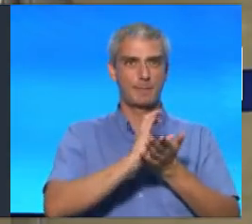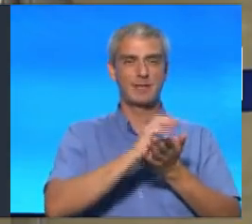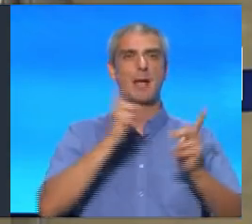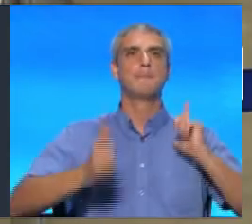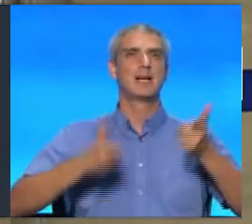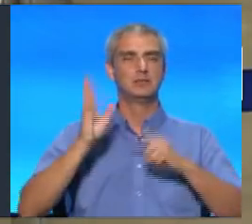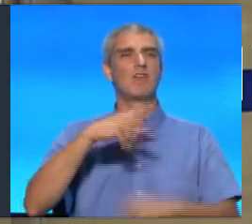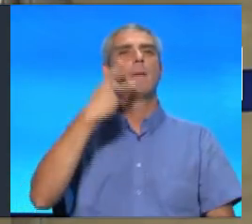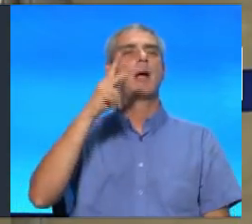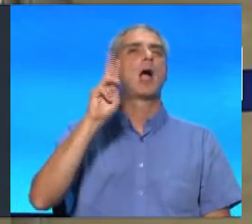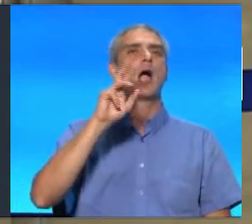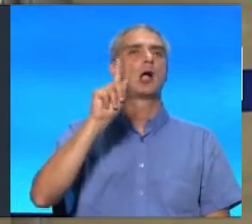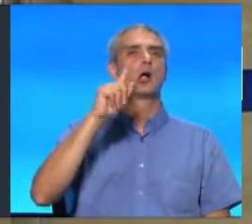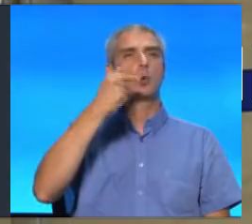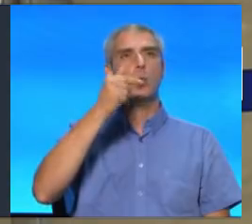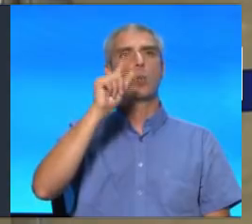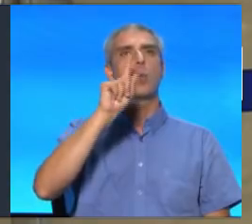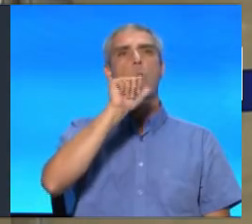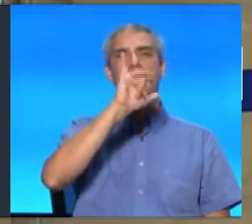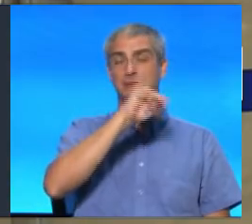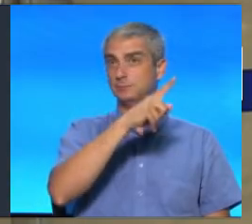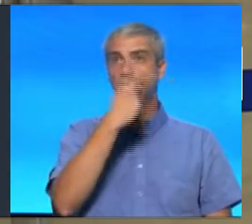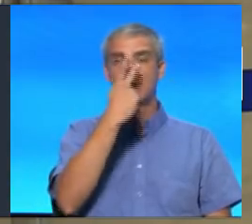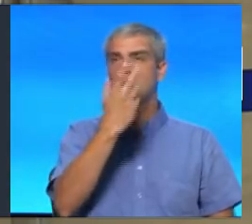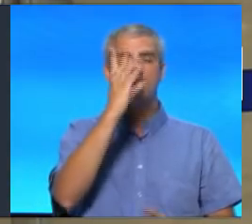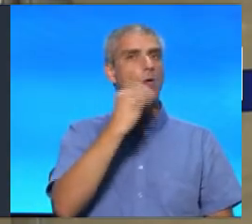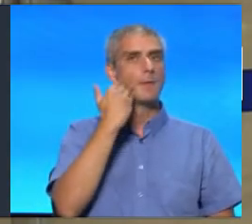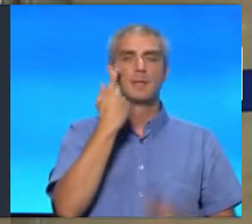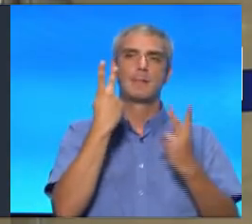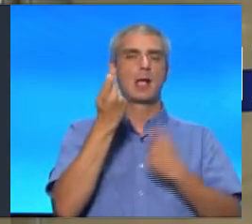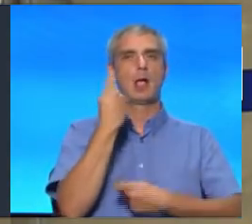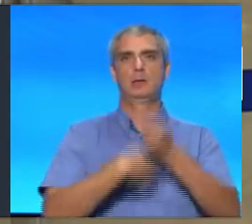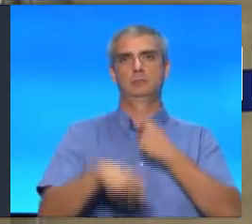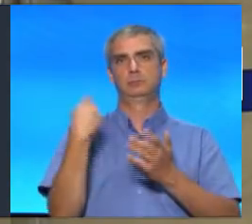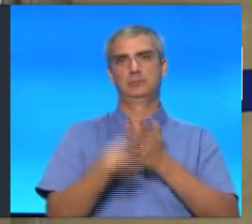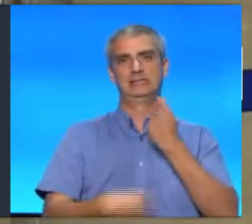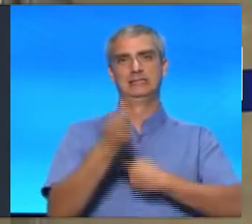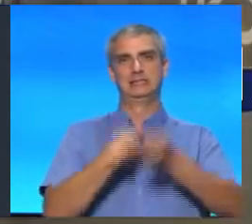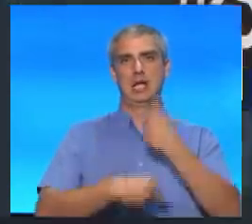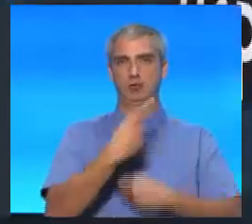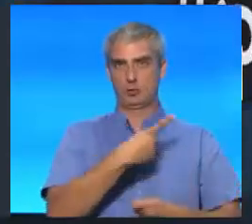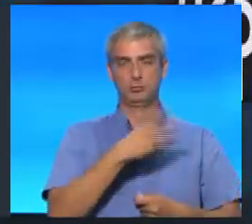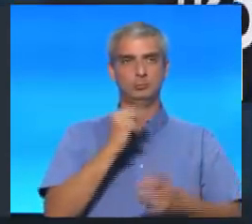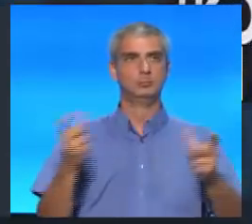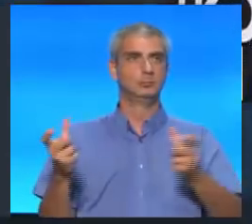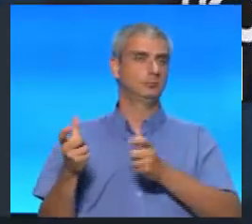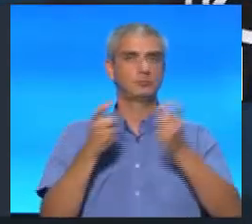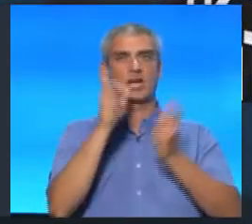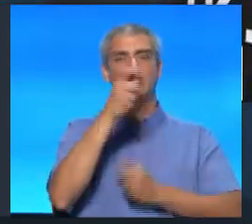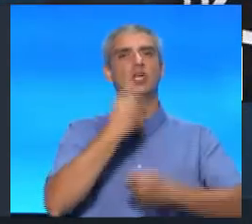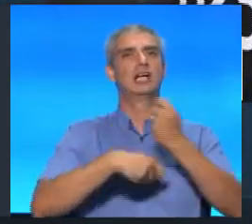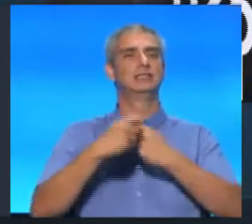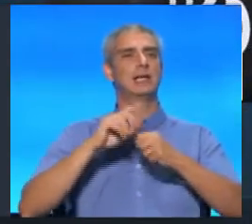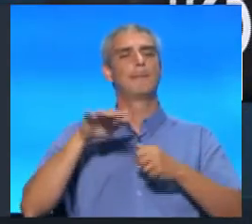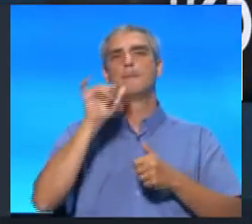של הביקור הזה באמריקה הלטינית, בעיקר עסקאות כלכליות. לראש הממשלה מתלווה משלחת של אנשי עסקים מתחומי